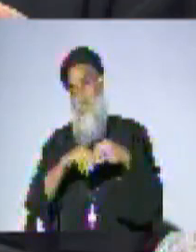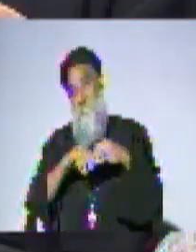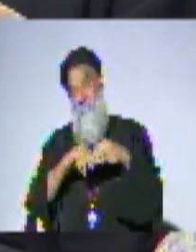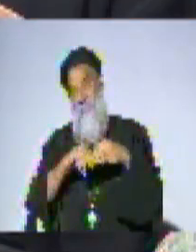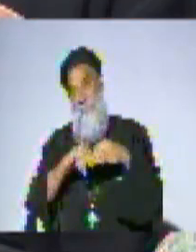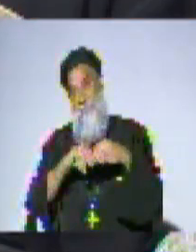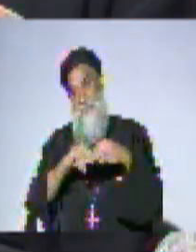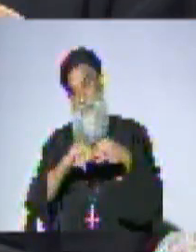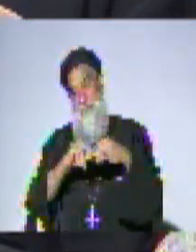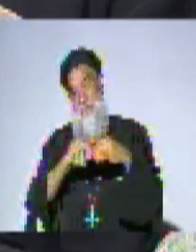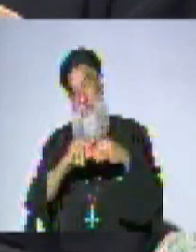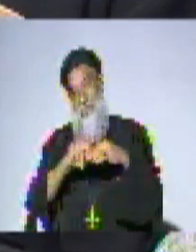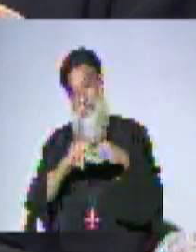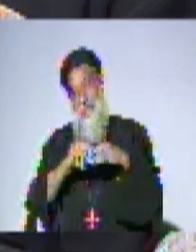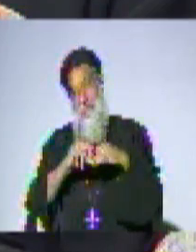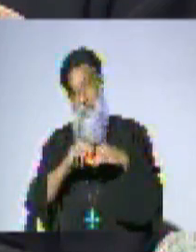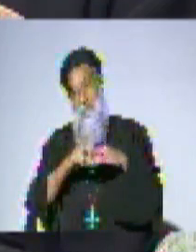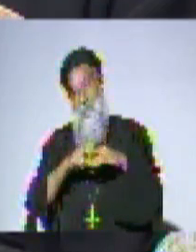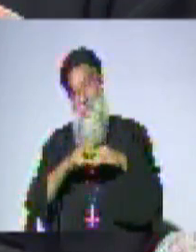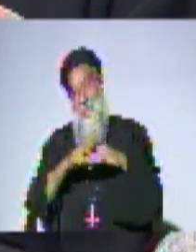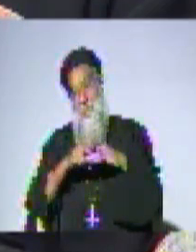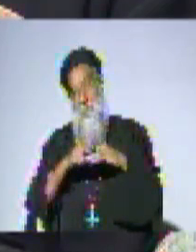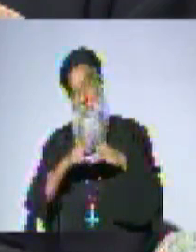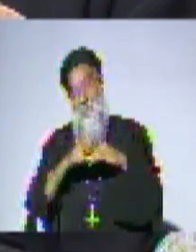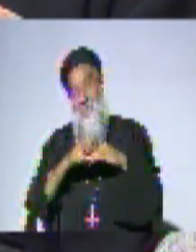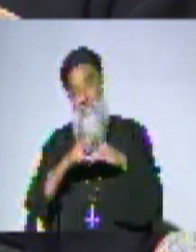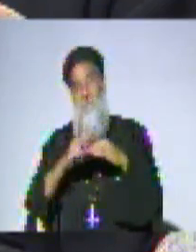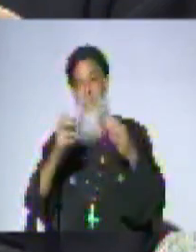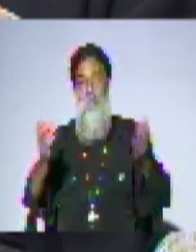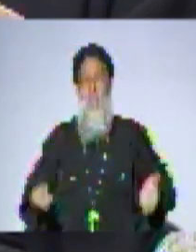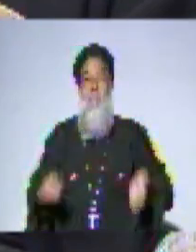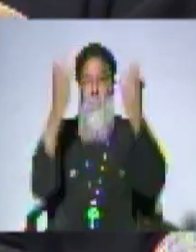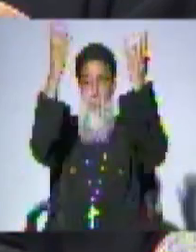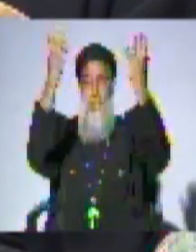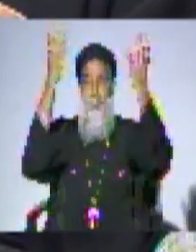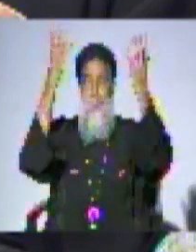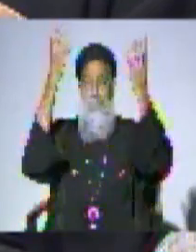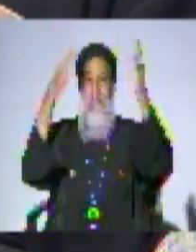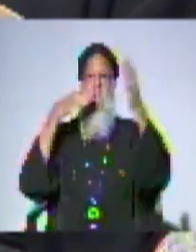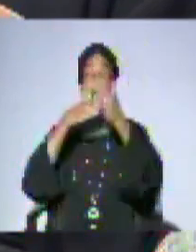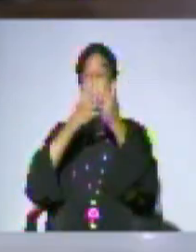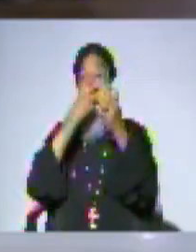هو صار في ملاك الذبيحه.